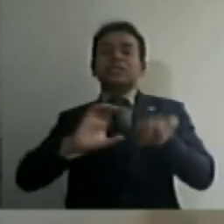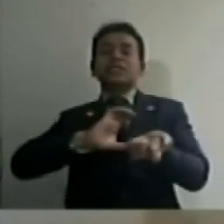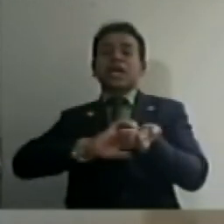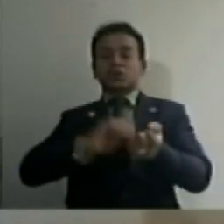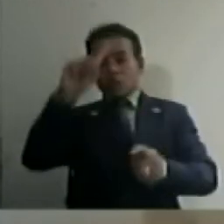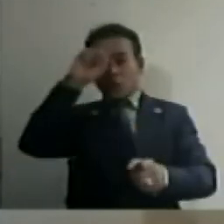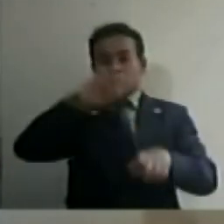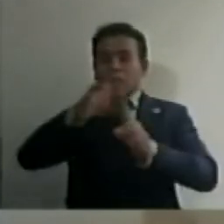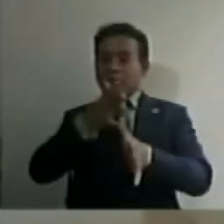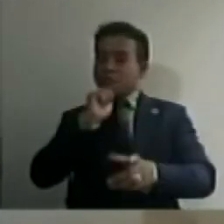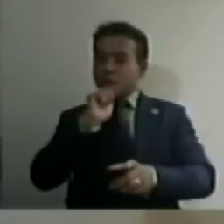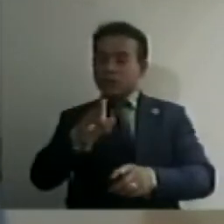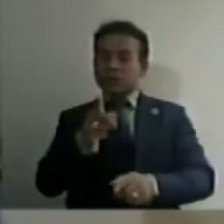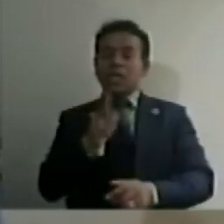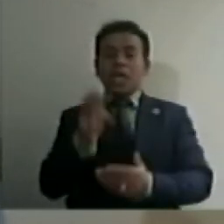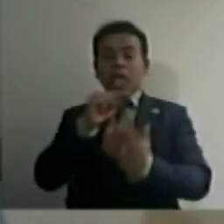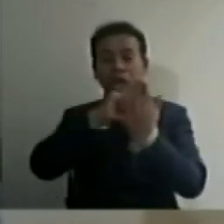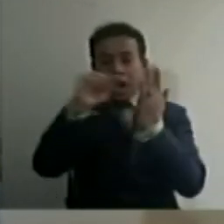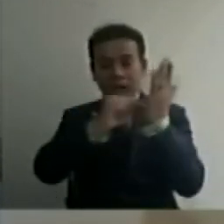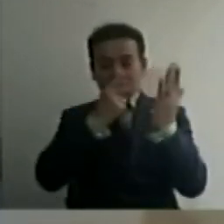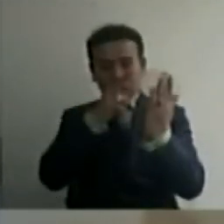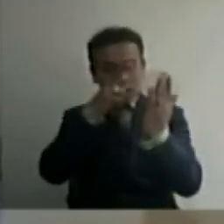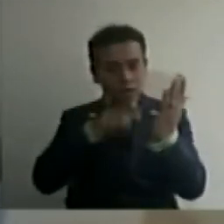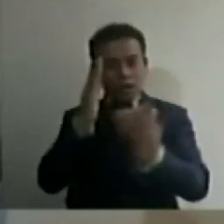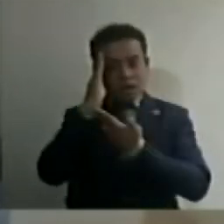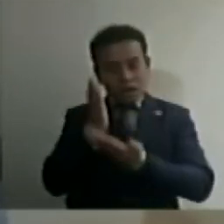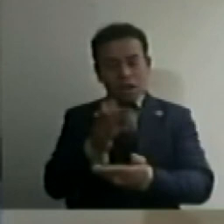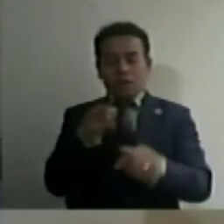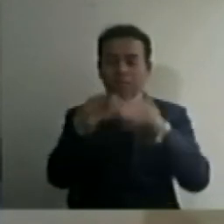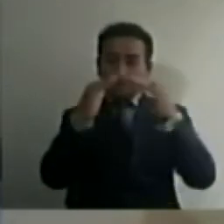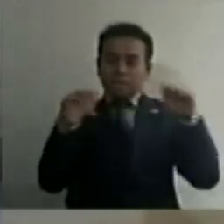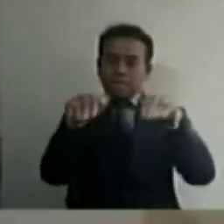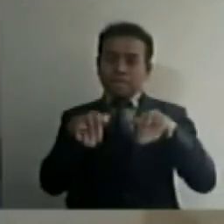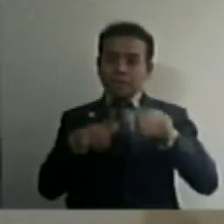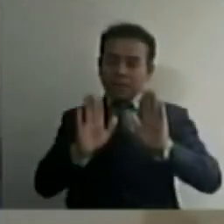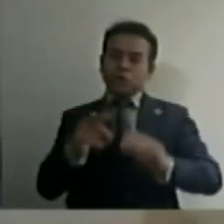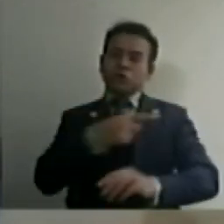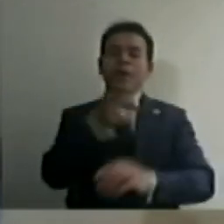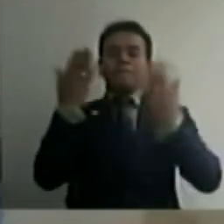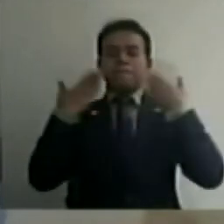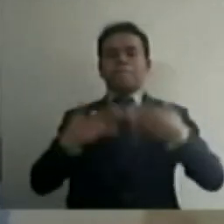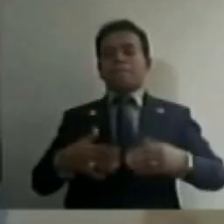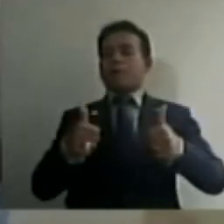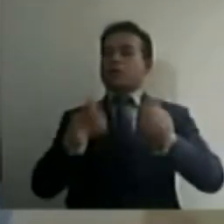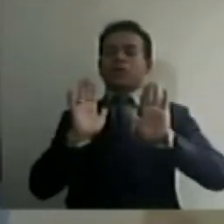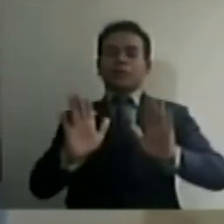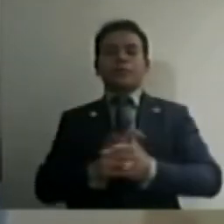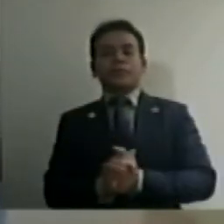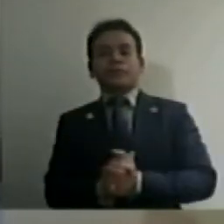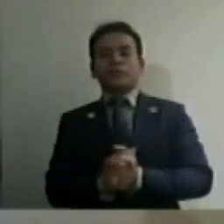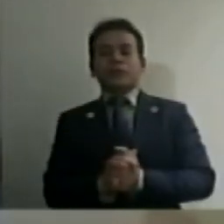ভালো থাকব। আমরা এখানে বলতে চাই যে আমাদের ইতিমধ্যেই আপনারা জানেন, এর আগেও